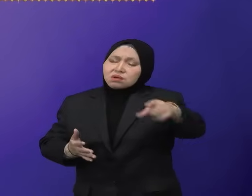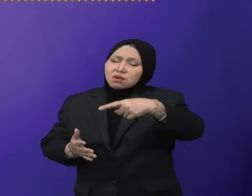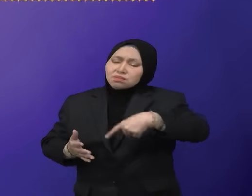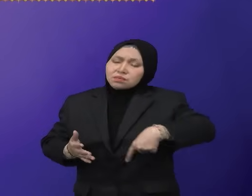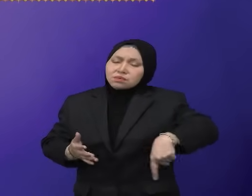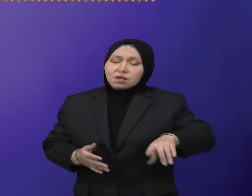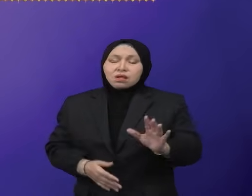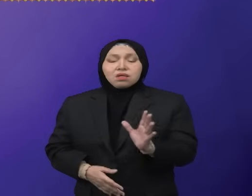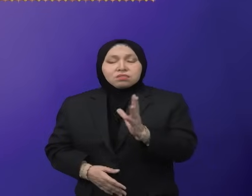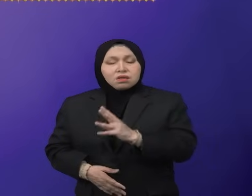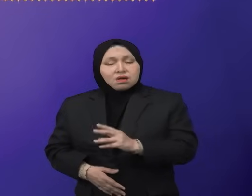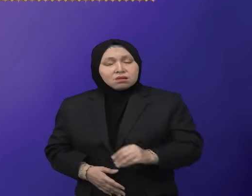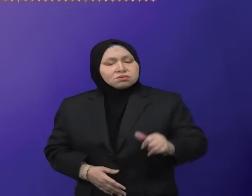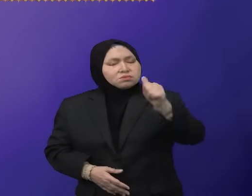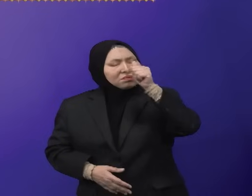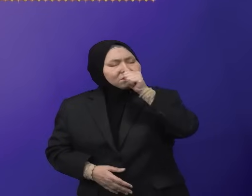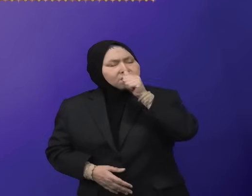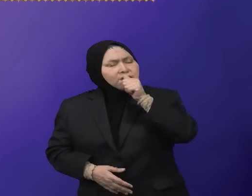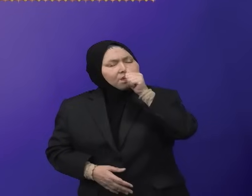منكم وأن